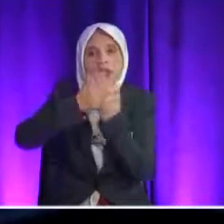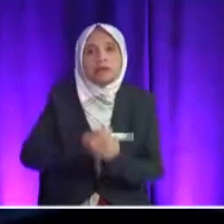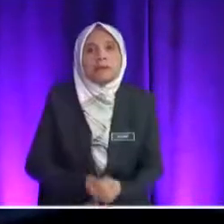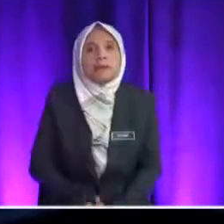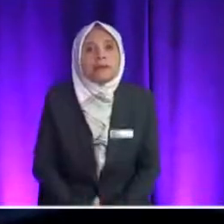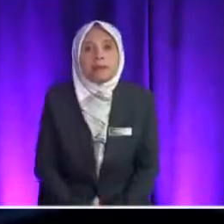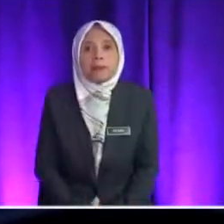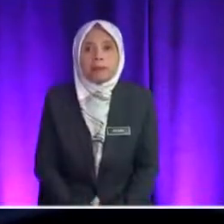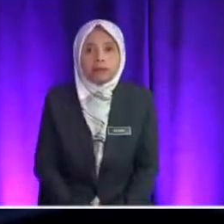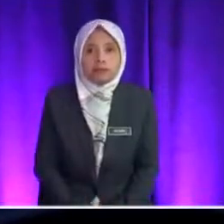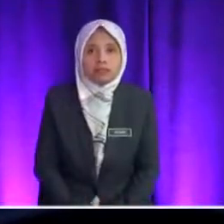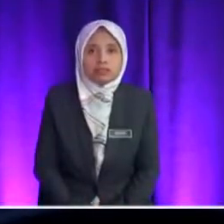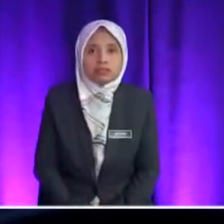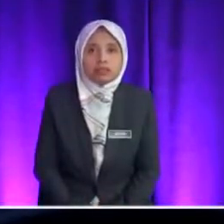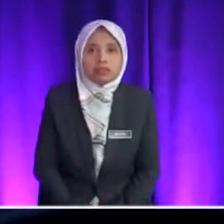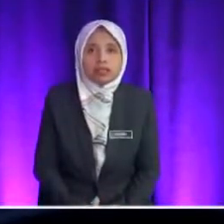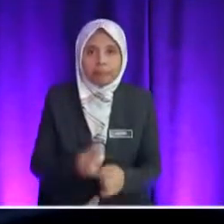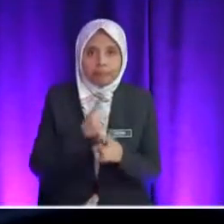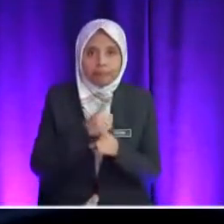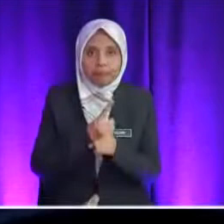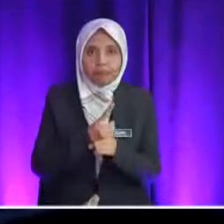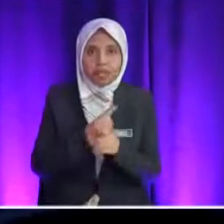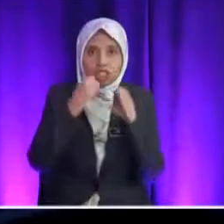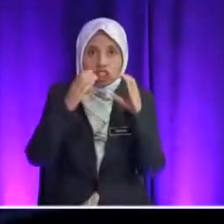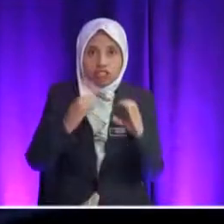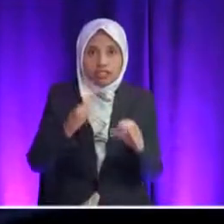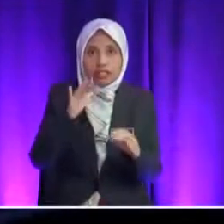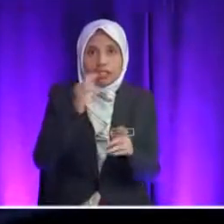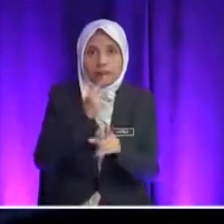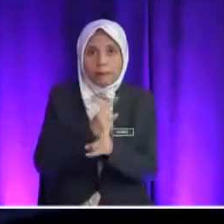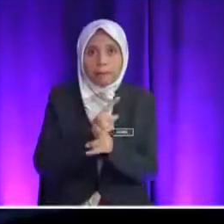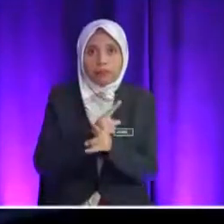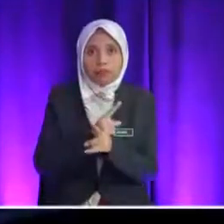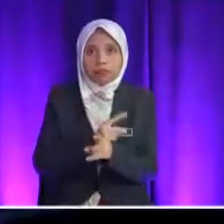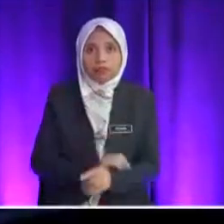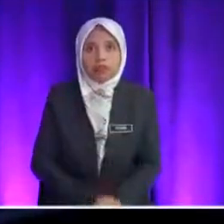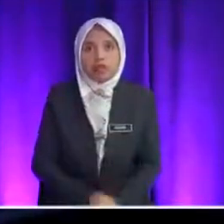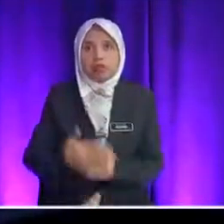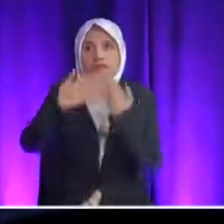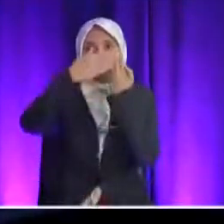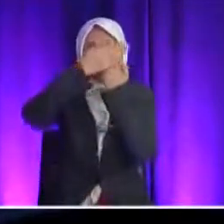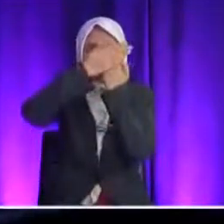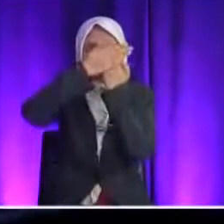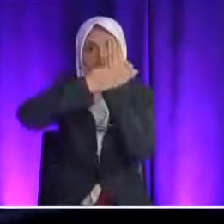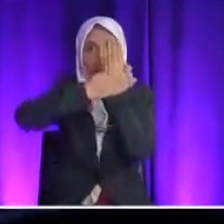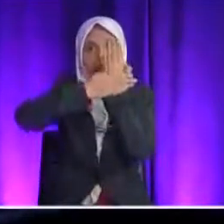ada benar charging betul bawah baik